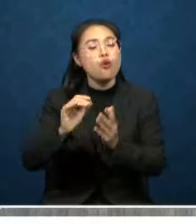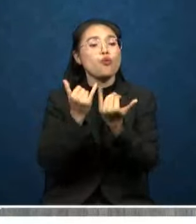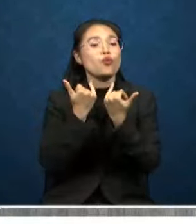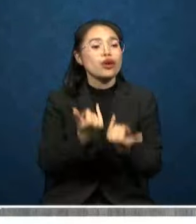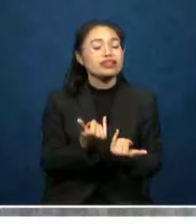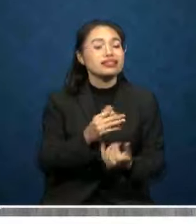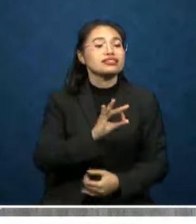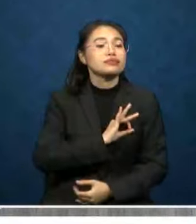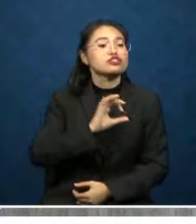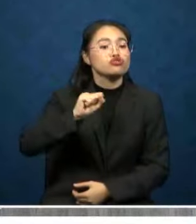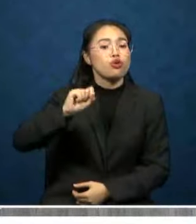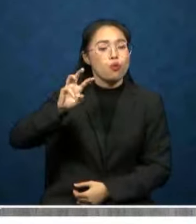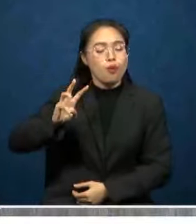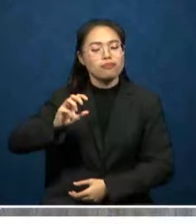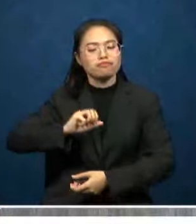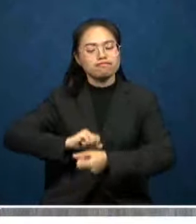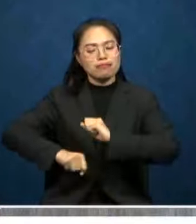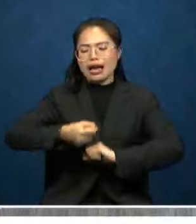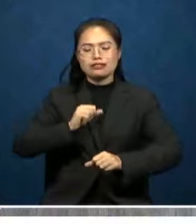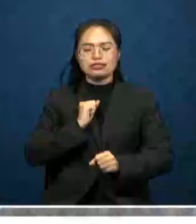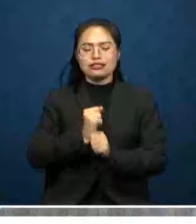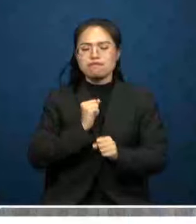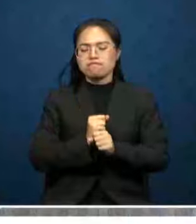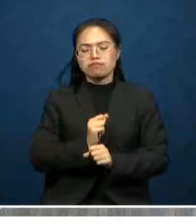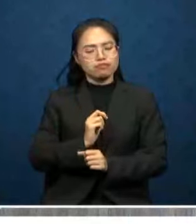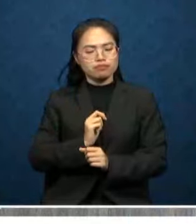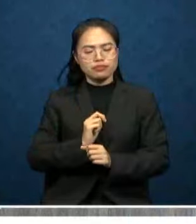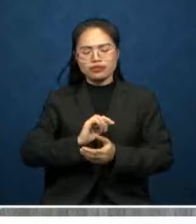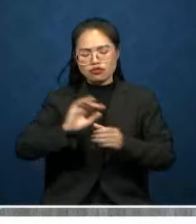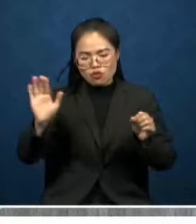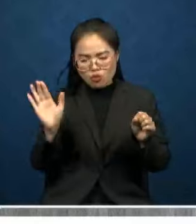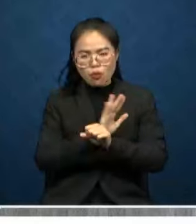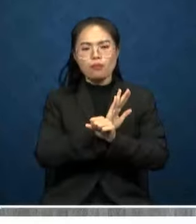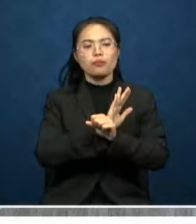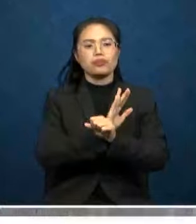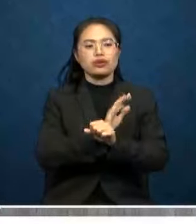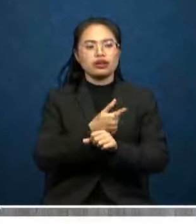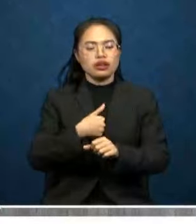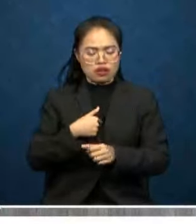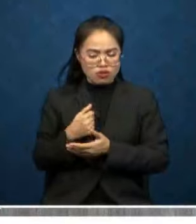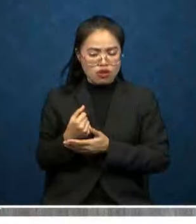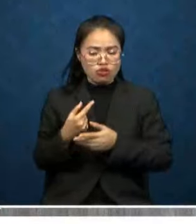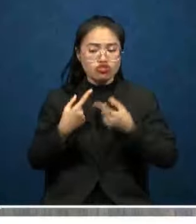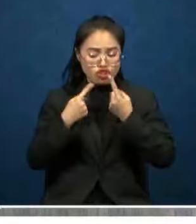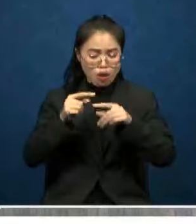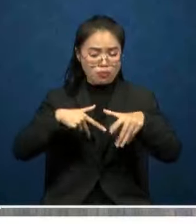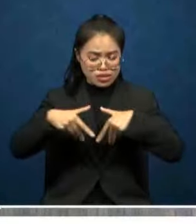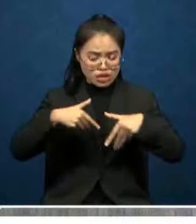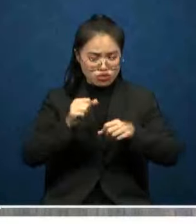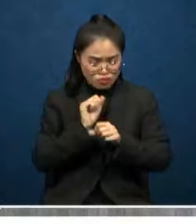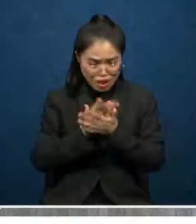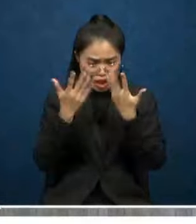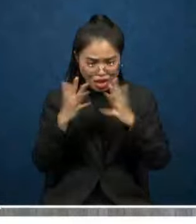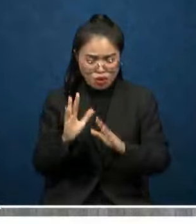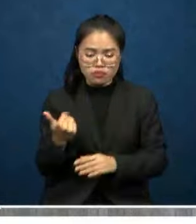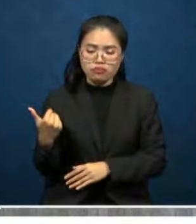วุฒิสภาได้ทำหน้าที่อย่างสมภาคภูมิแล้วสามารถตอบพี่น้องประชาชนได้แล้วว่ามี